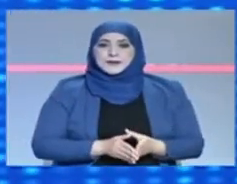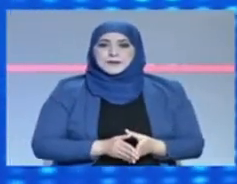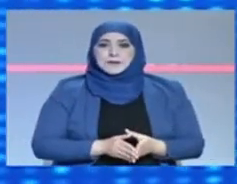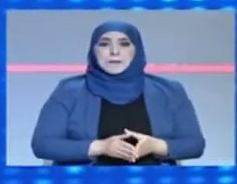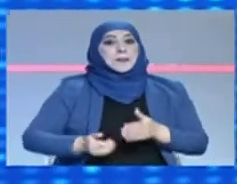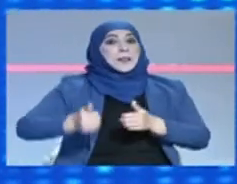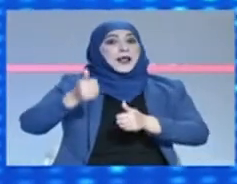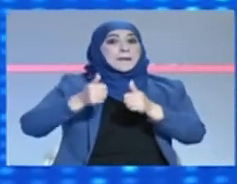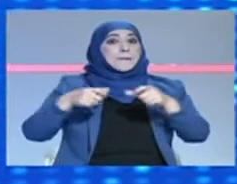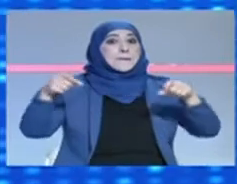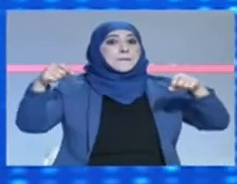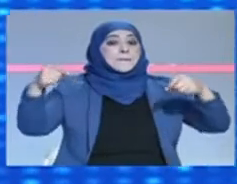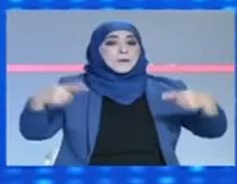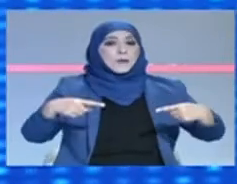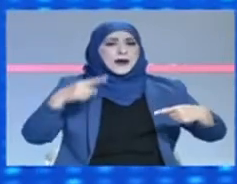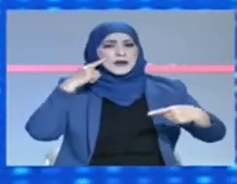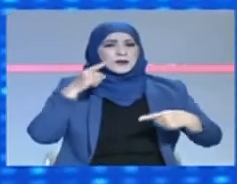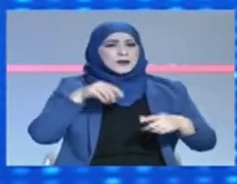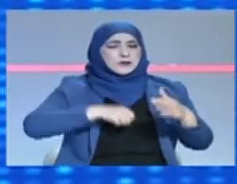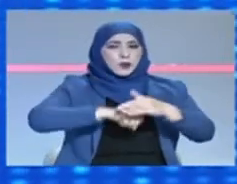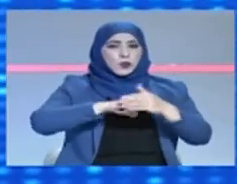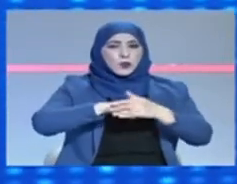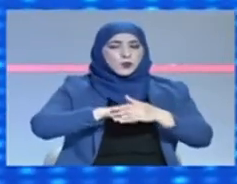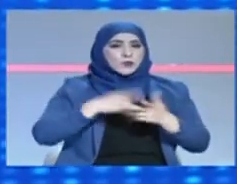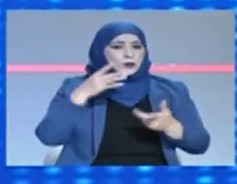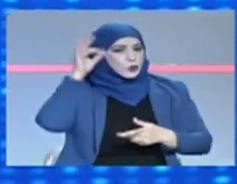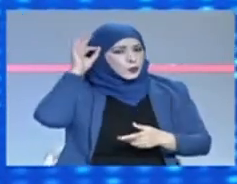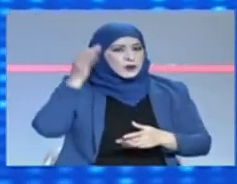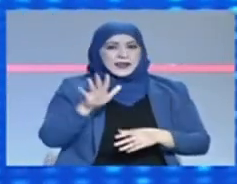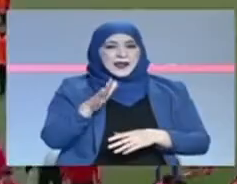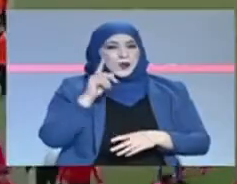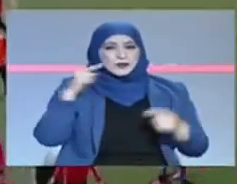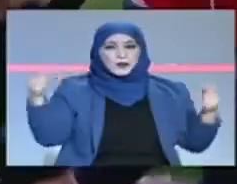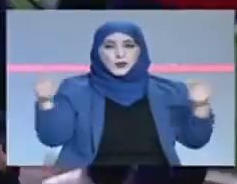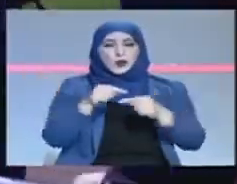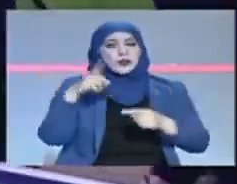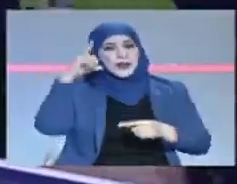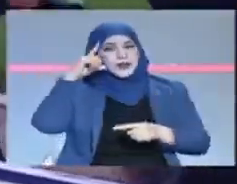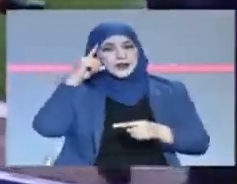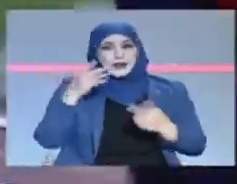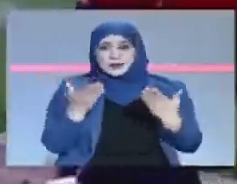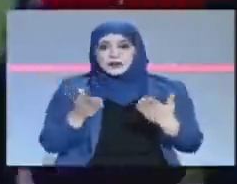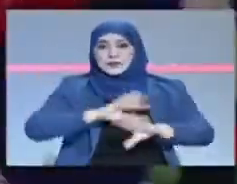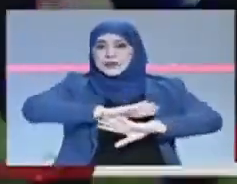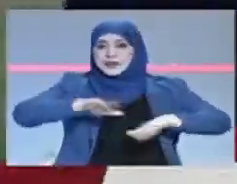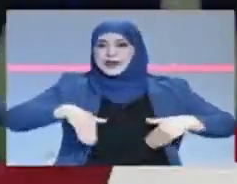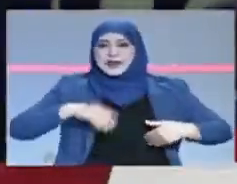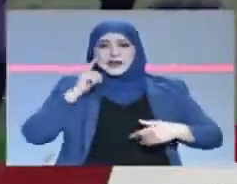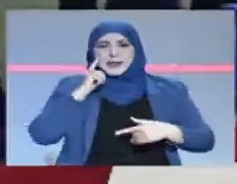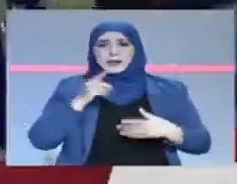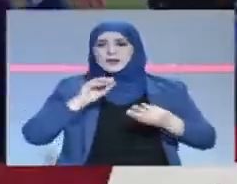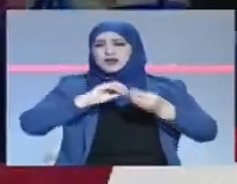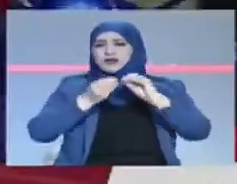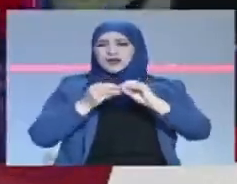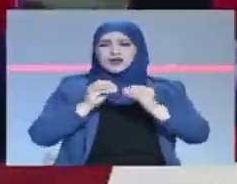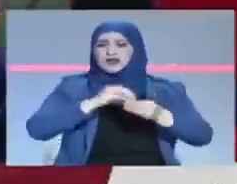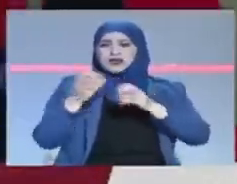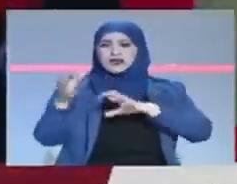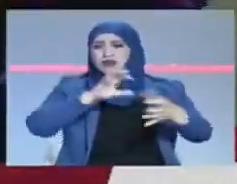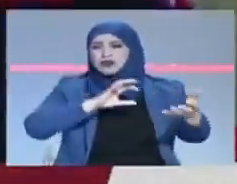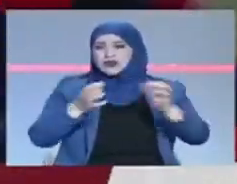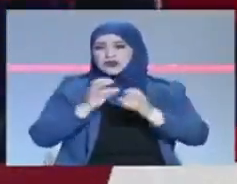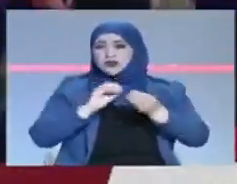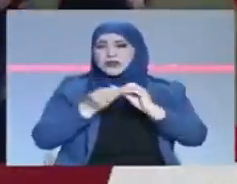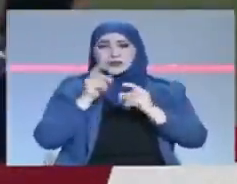مباراة المنتخب التونسي للأواسط في كرة القدم ضد المنتخب الليبي شهدت إثر نهايتها أحداث شغب